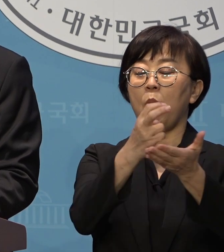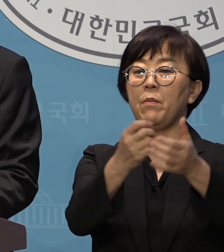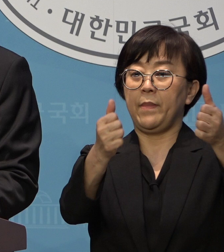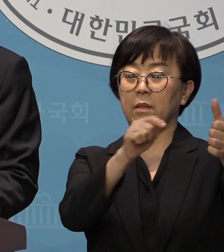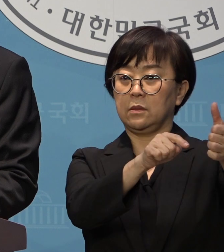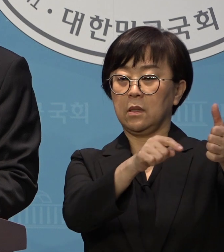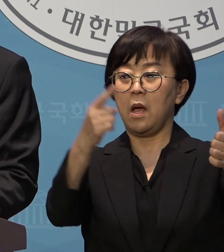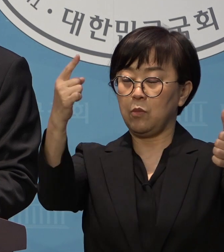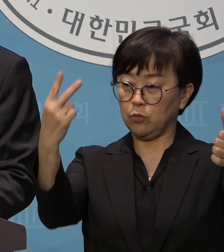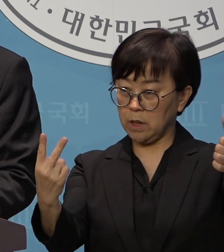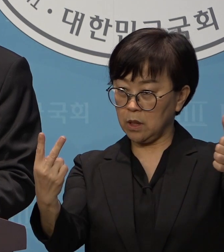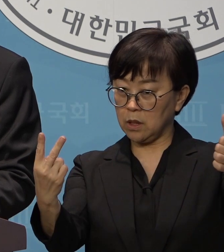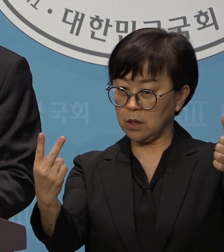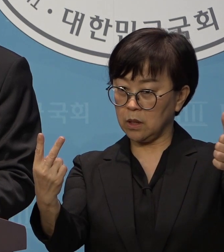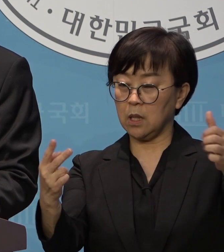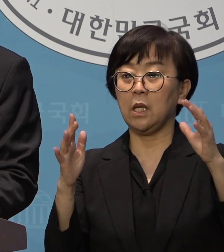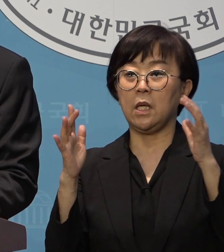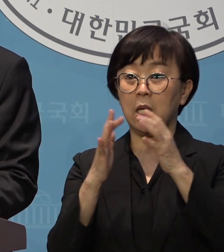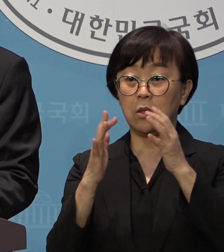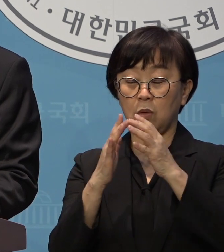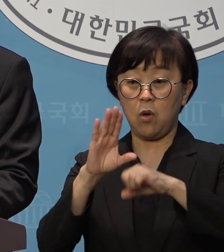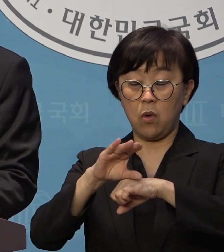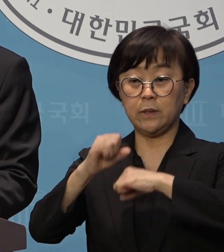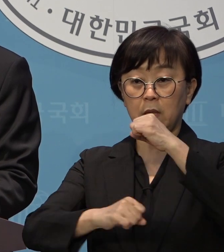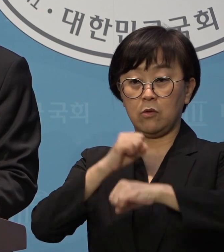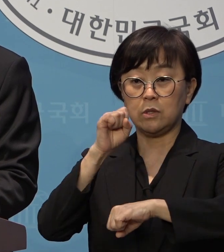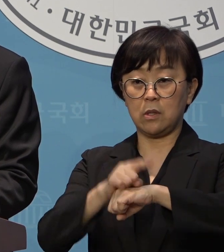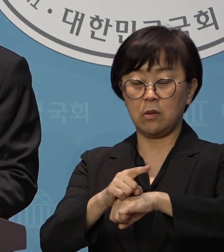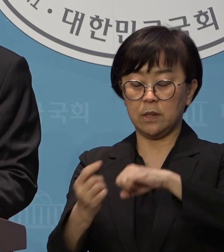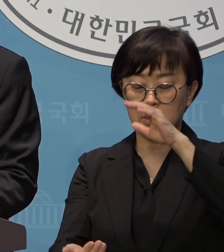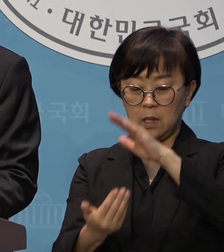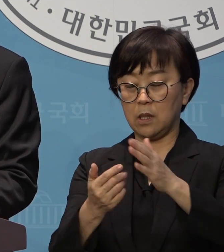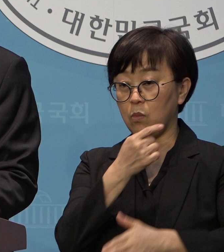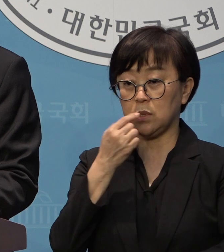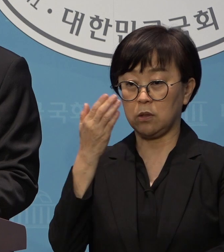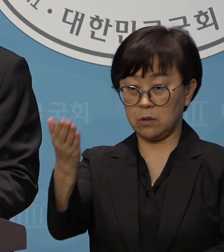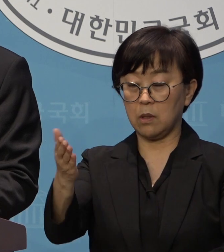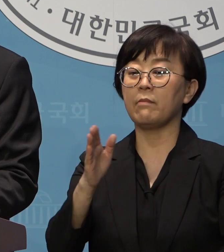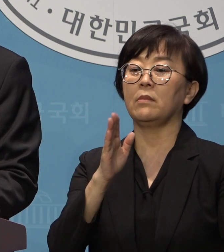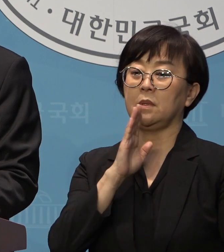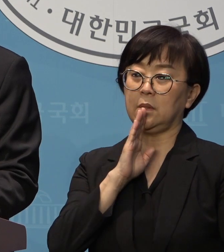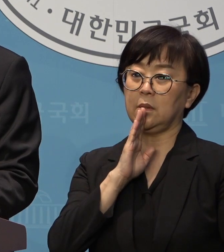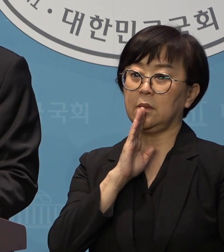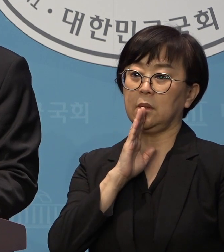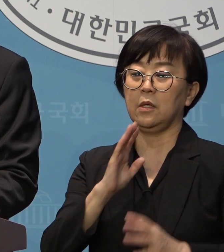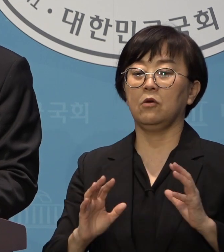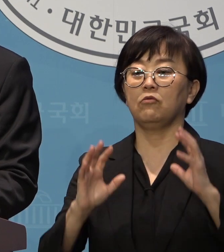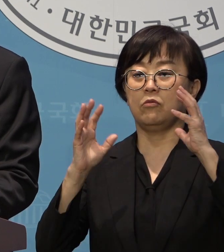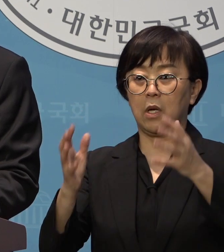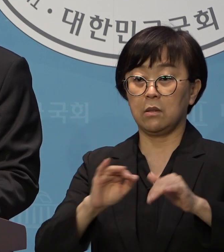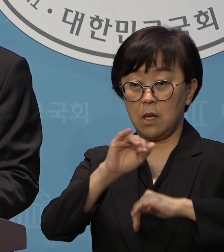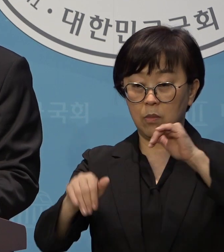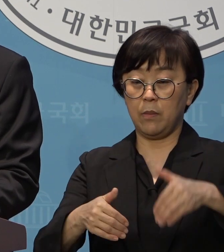헌법재판소는 두 차례나 인터넷 언론의 자율성을 최대한 보장하는 것이 바람직하며 국가